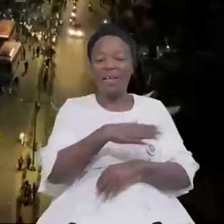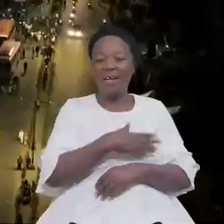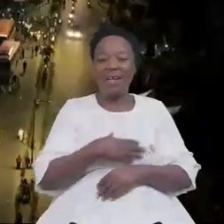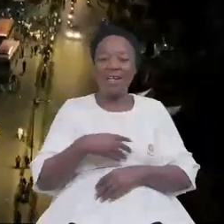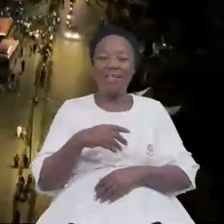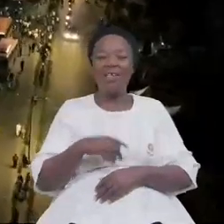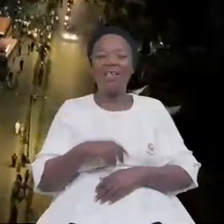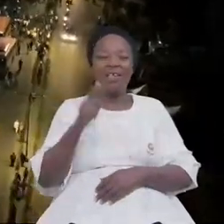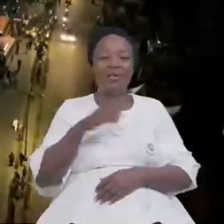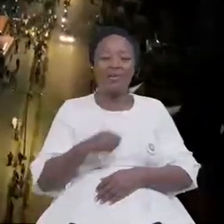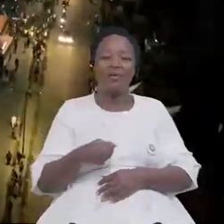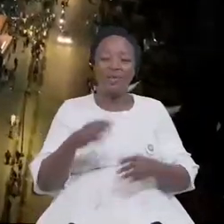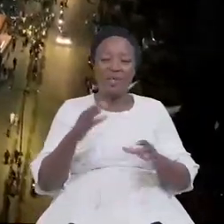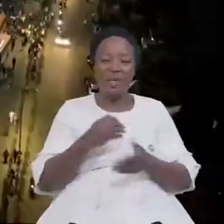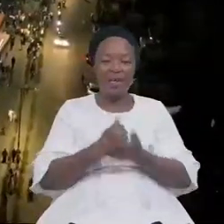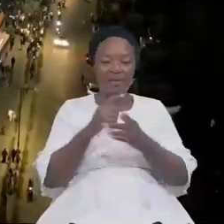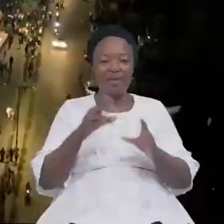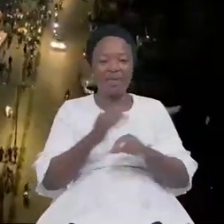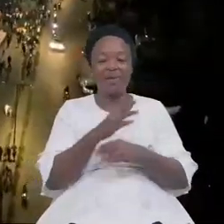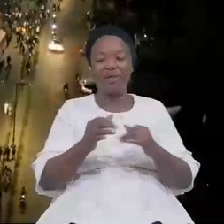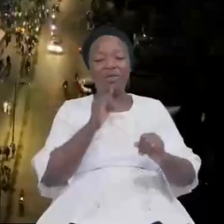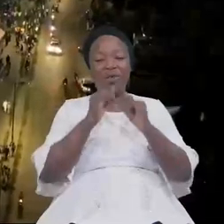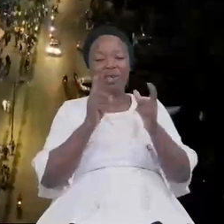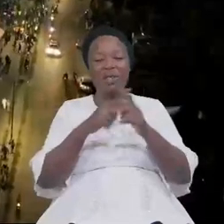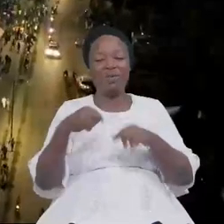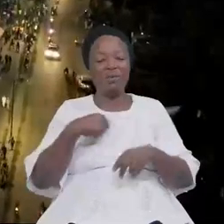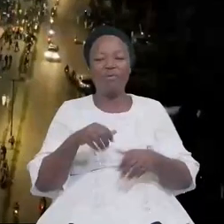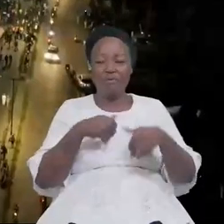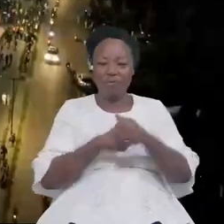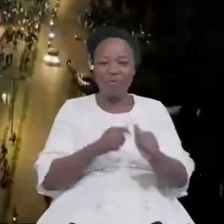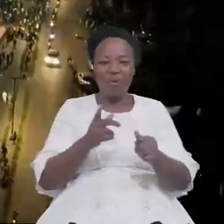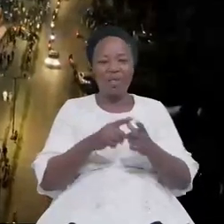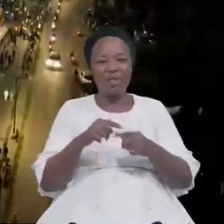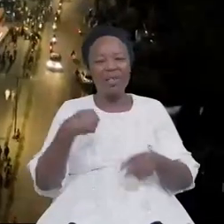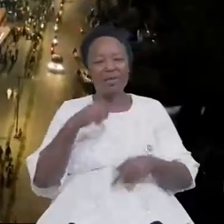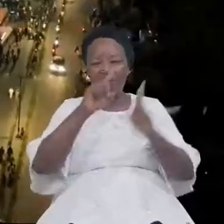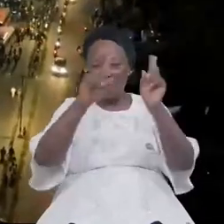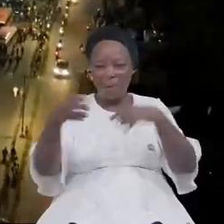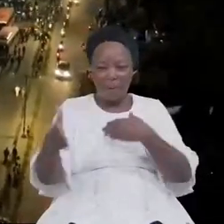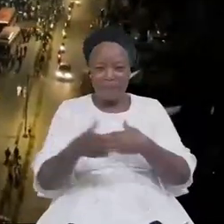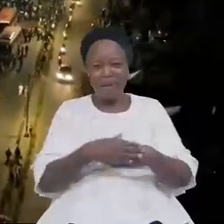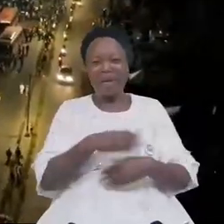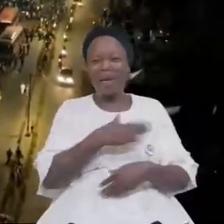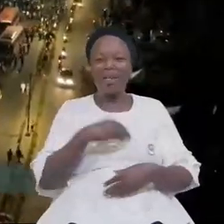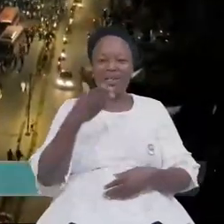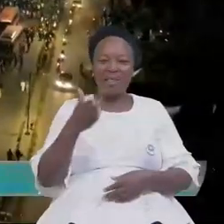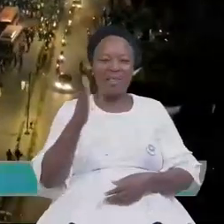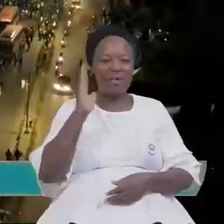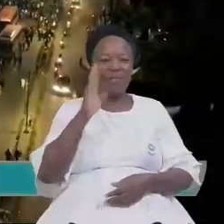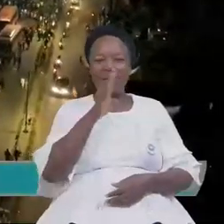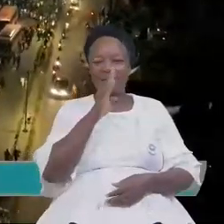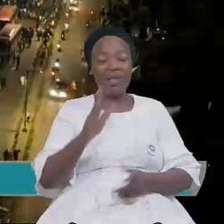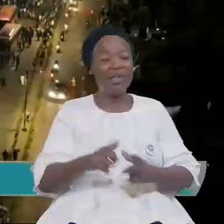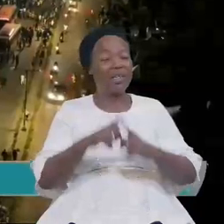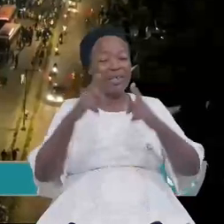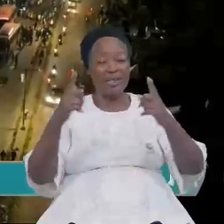Et nous allons recevoir l'introduction du dirigeant modérateur. Et puis je reviendrai.